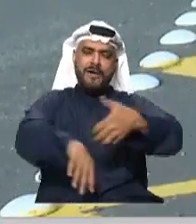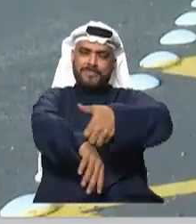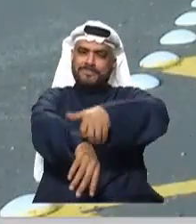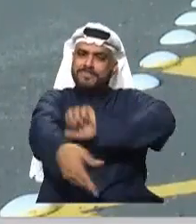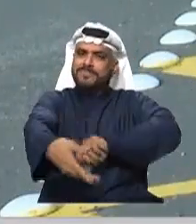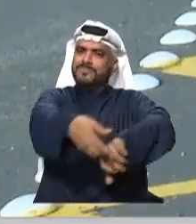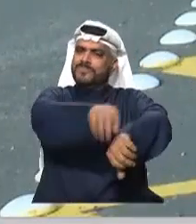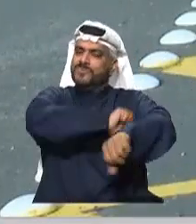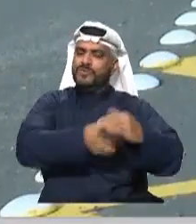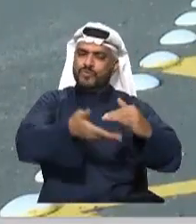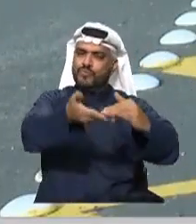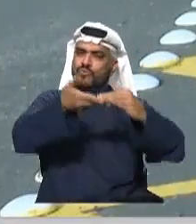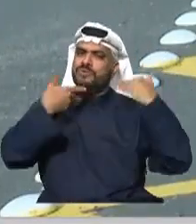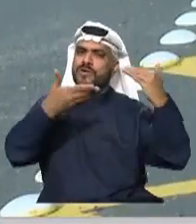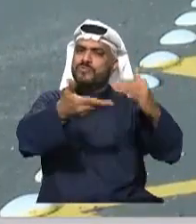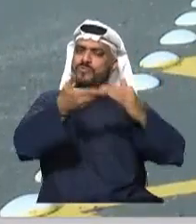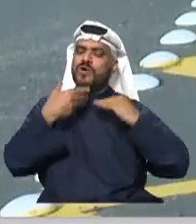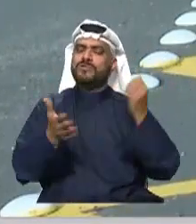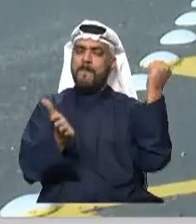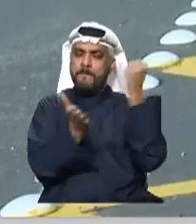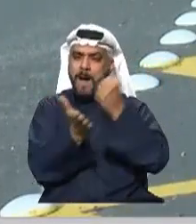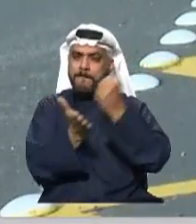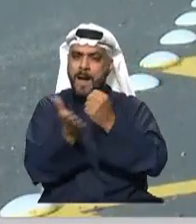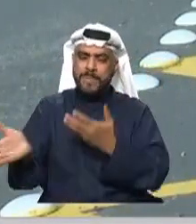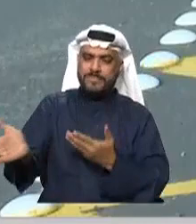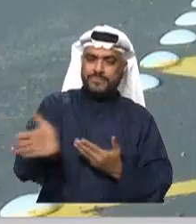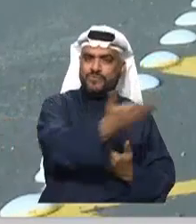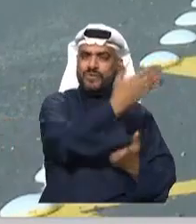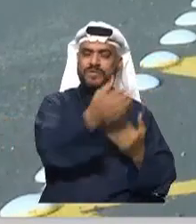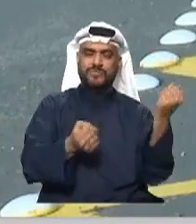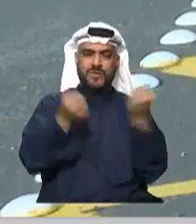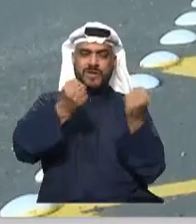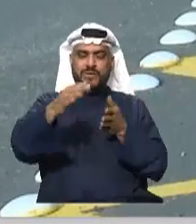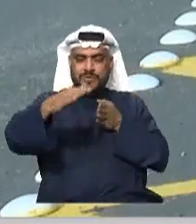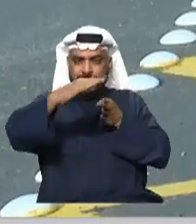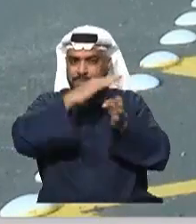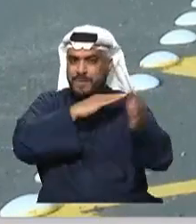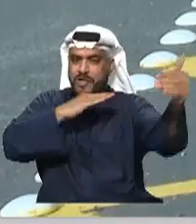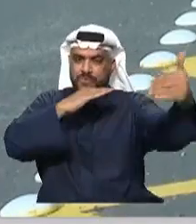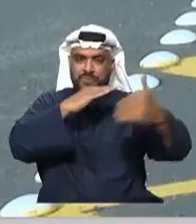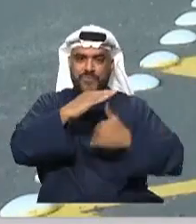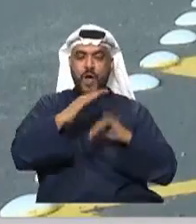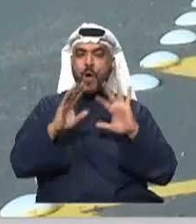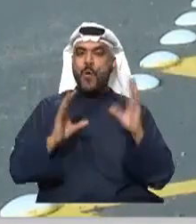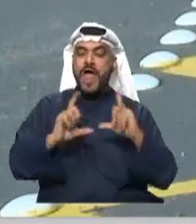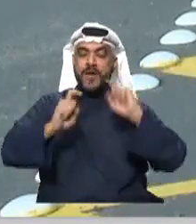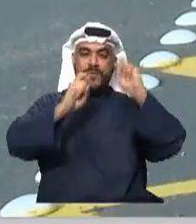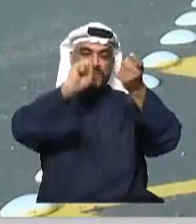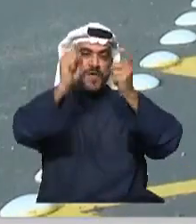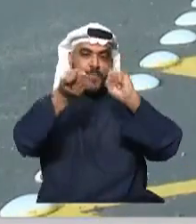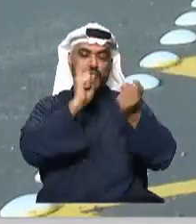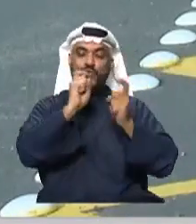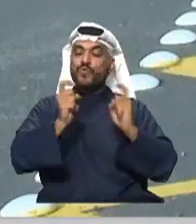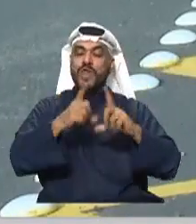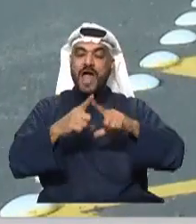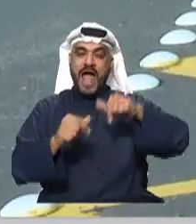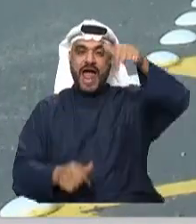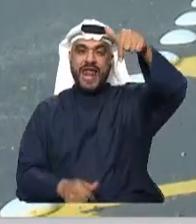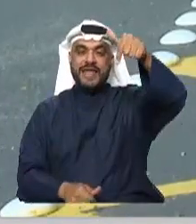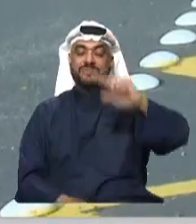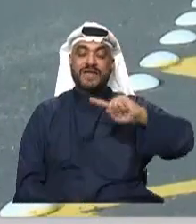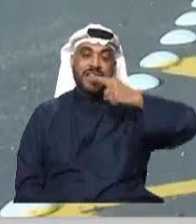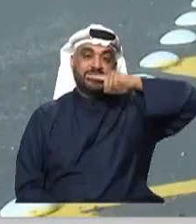في سبيله تسهيل دخول وخروج الجماهير الكويتيه والخليجيه للمشاركه في المنافسات خليجي 23